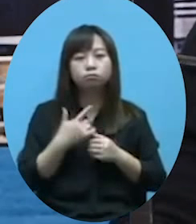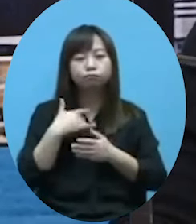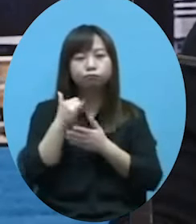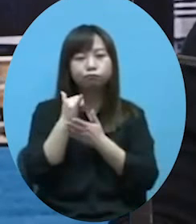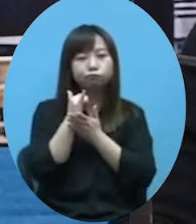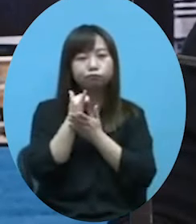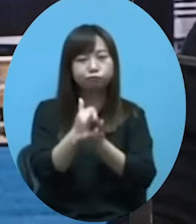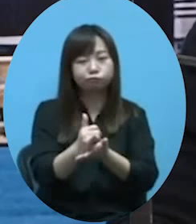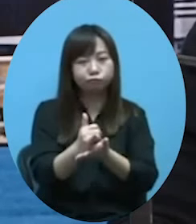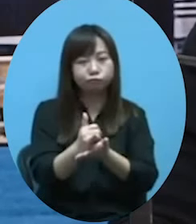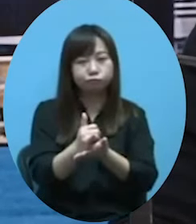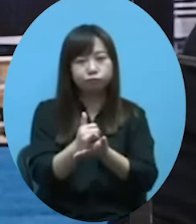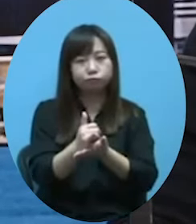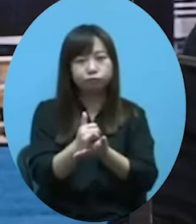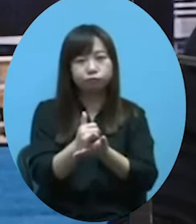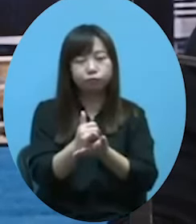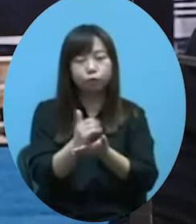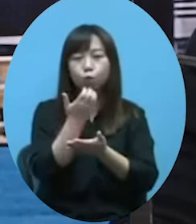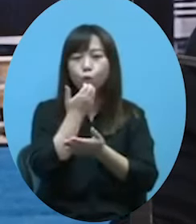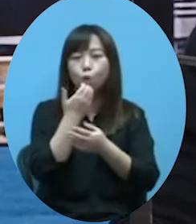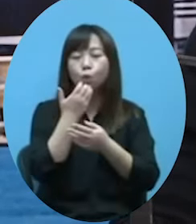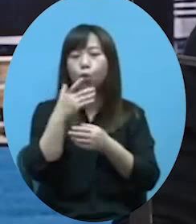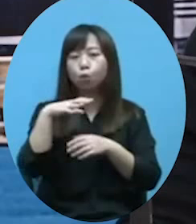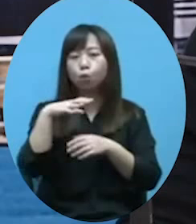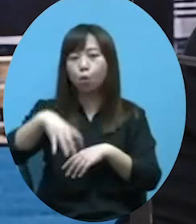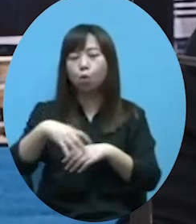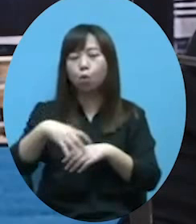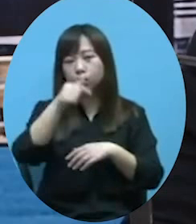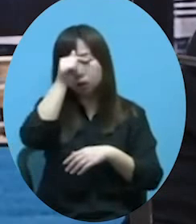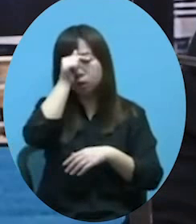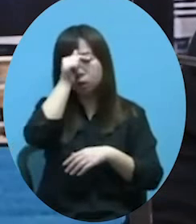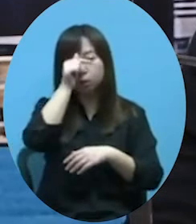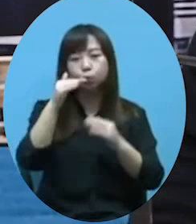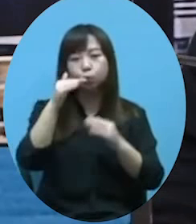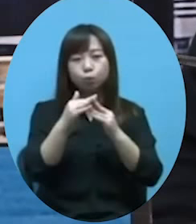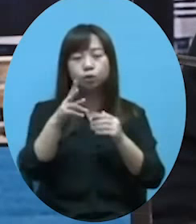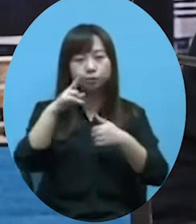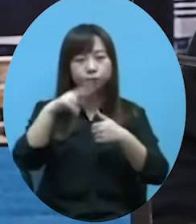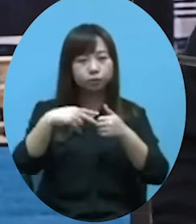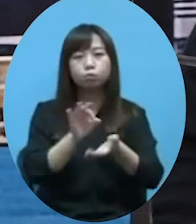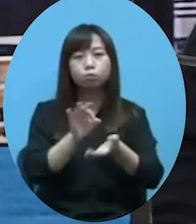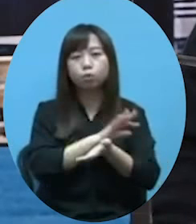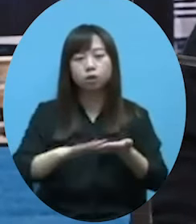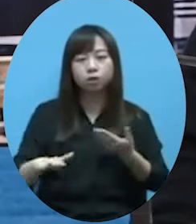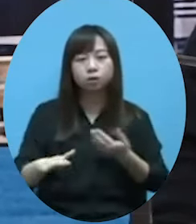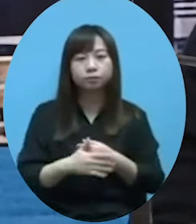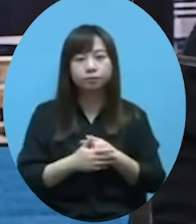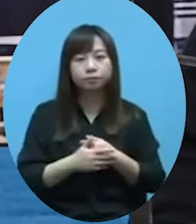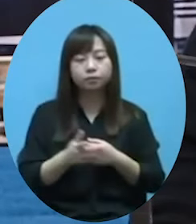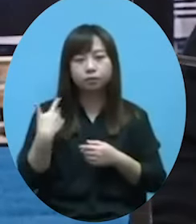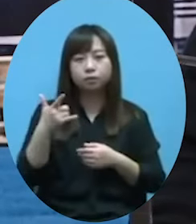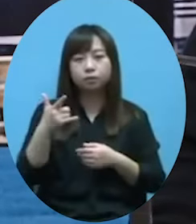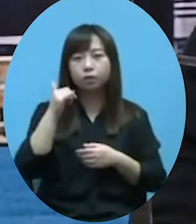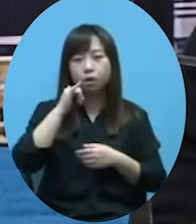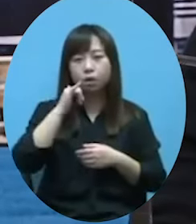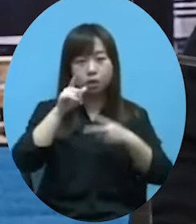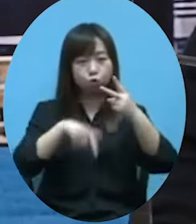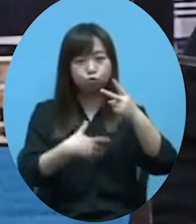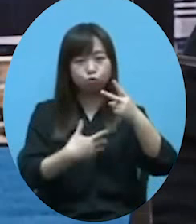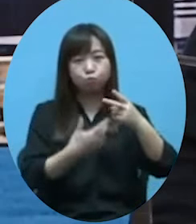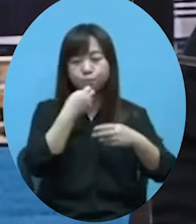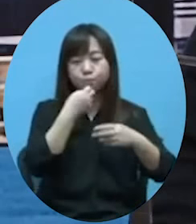了去好像是東區醫院就檢驗的是陰性的因為他當時只是2月5